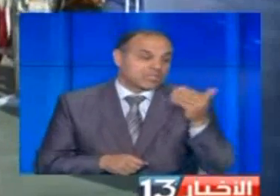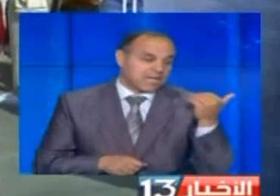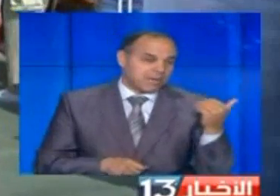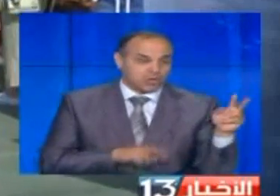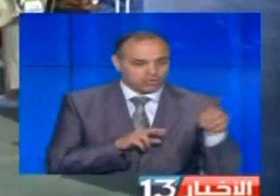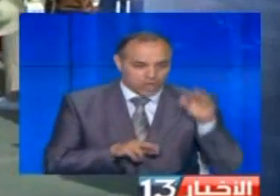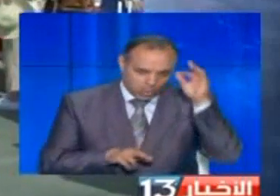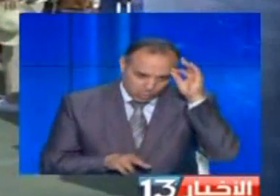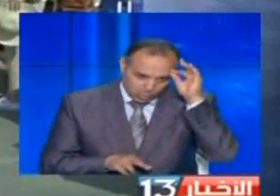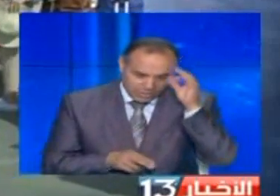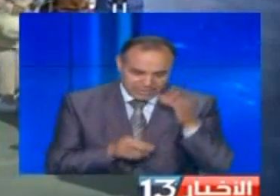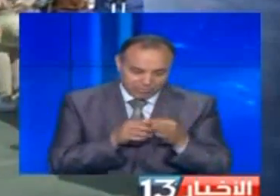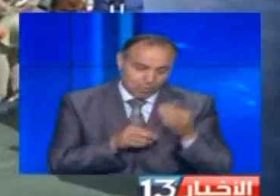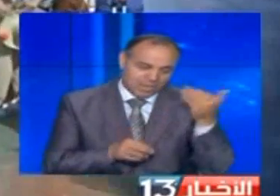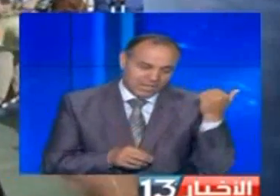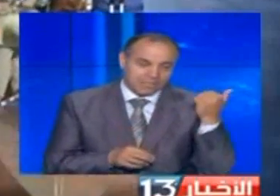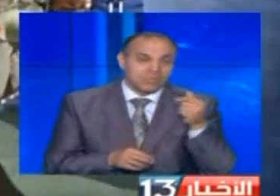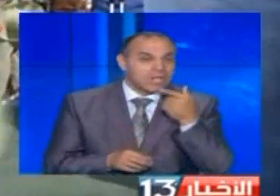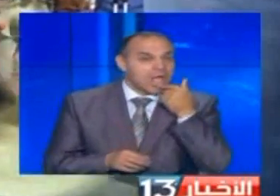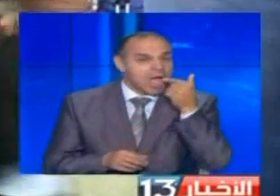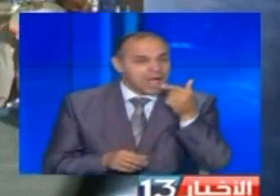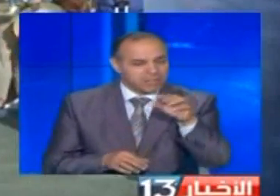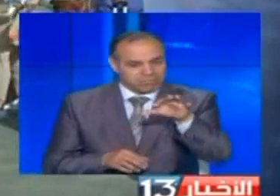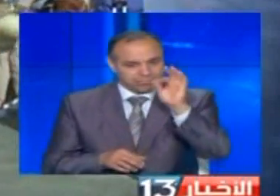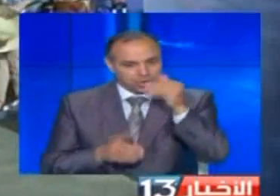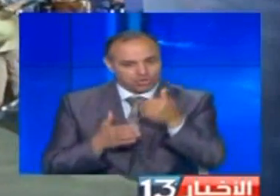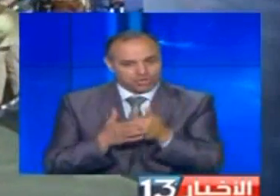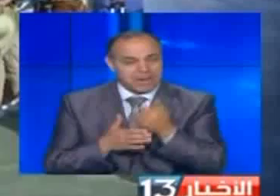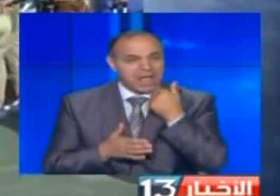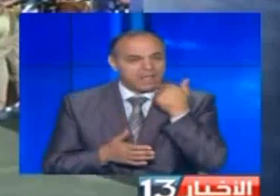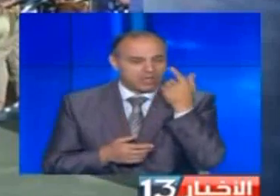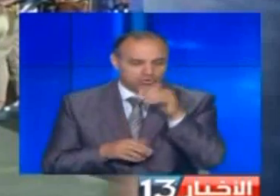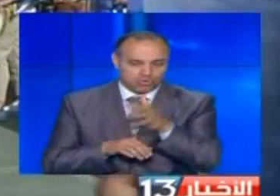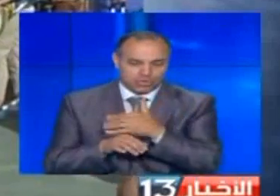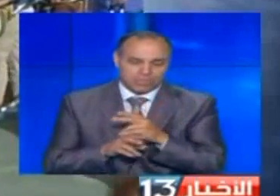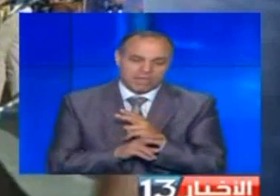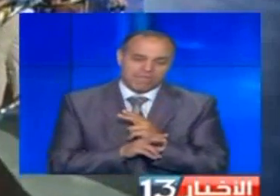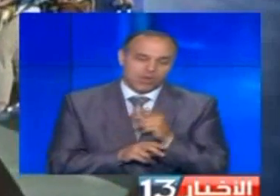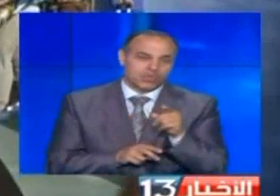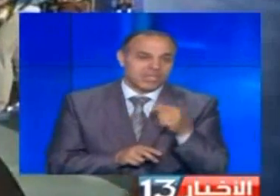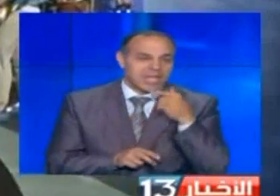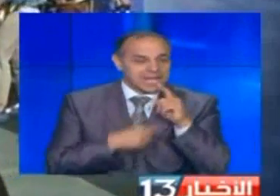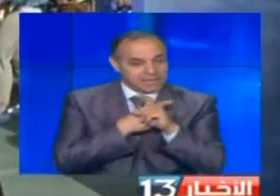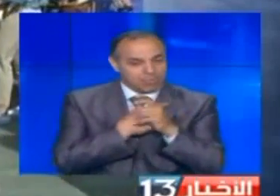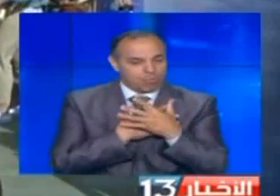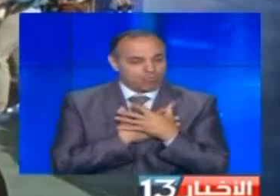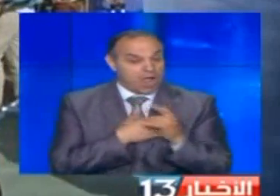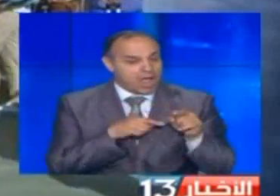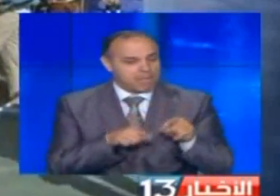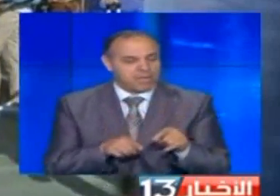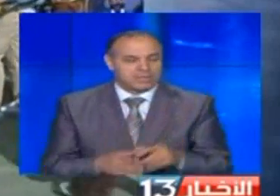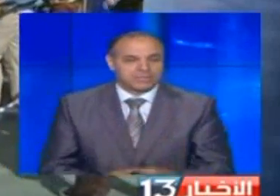وزرنا تونس خلال سبتمبر الماضي، وهذا العام اخترنا جربة لأنها جزيرة العطل ولأن النمساويين يحبونها.